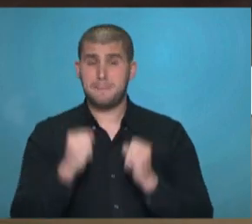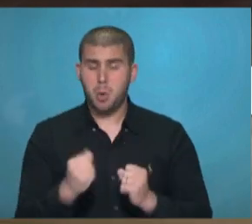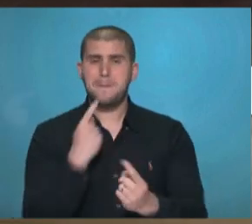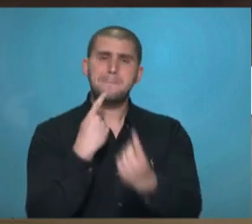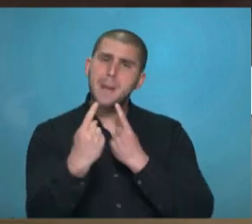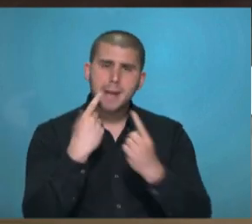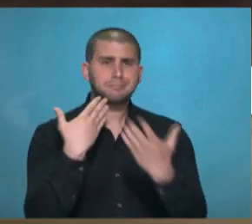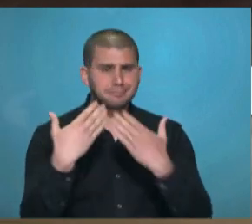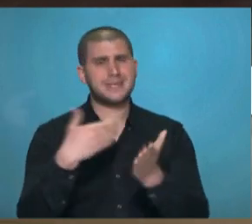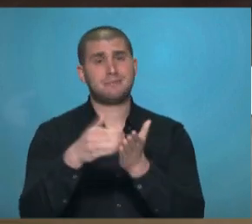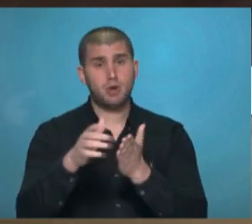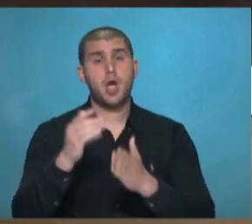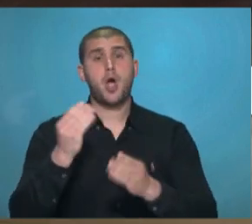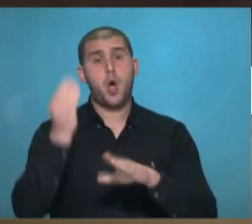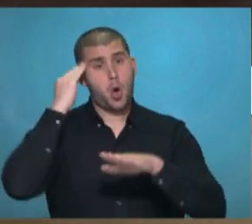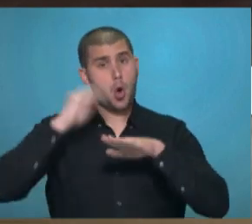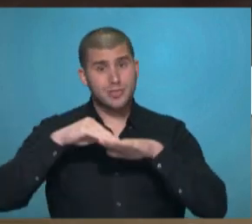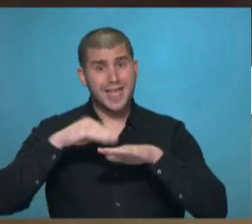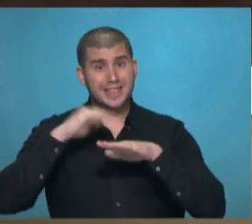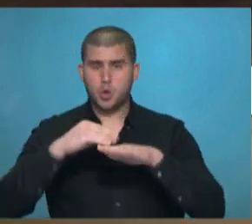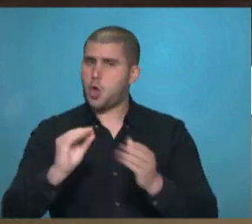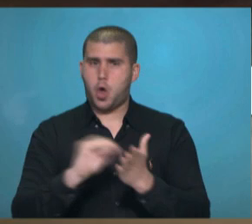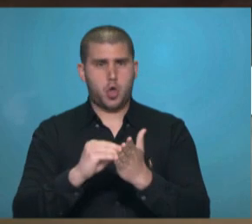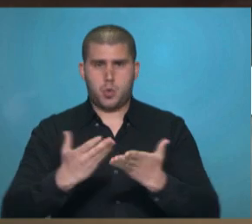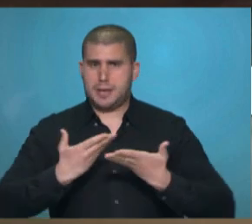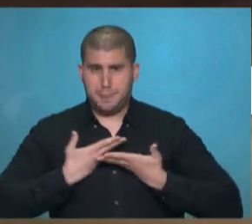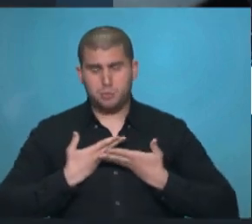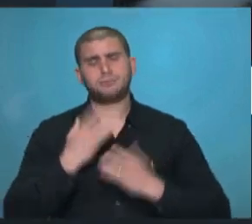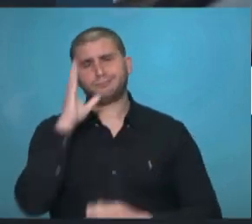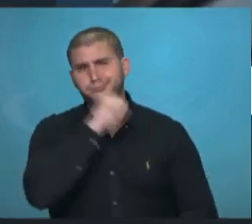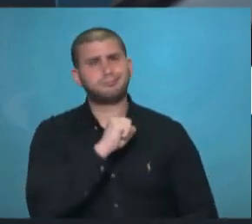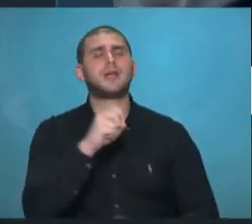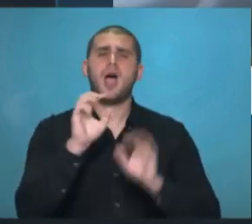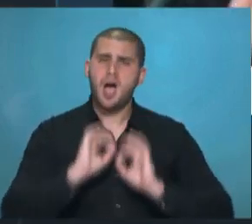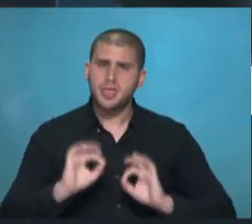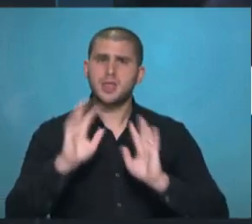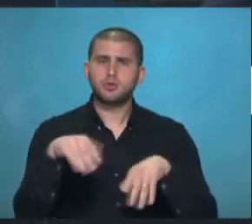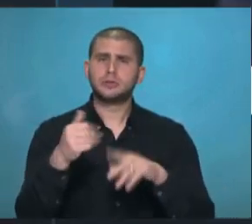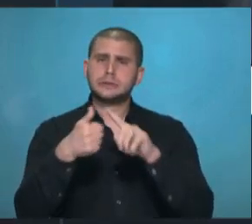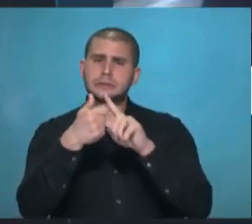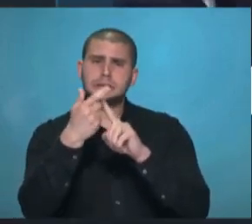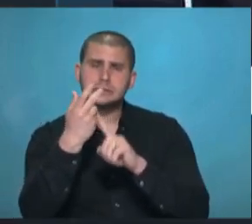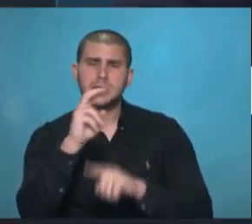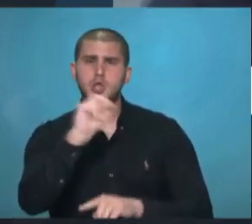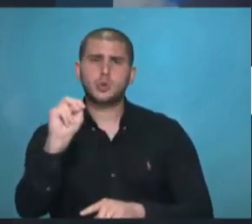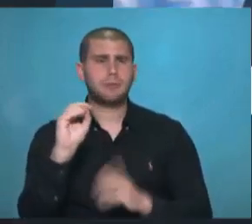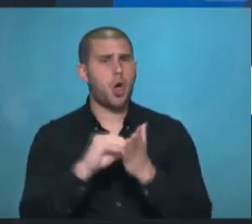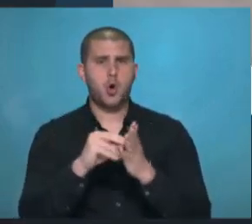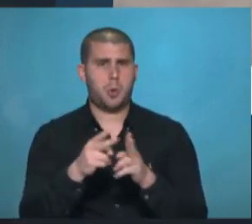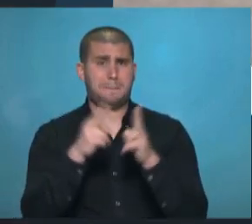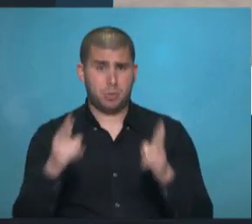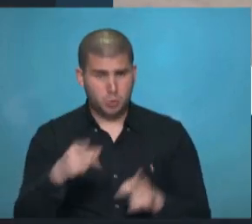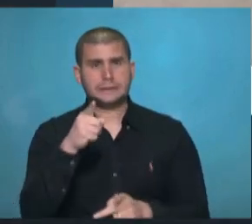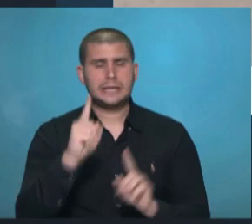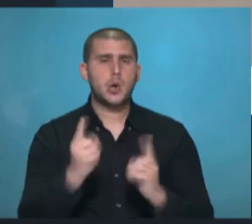יימשכו. אגב, הודעת עדכון כזאת עדיין לא קיבלנו, מכאן אפשר להבין שבאמת יש עדיין כמה סוגיות לא פתורות. כל זה קורה